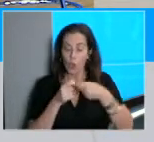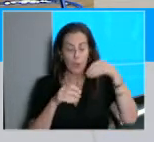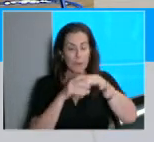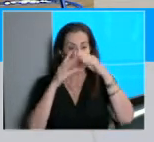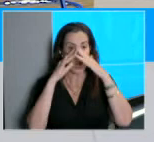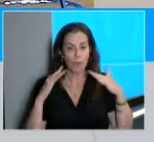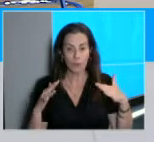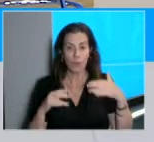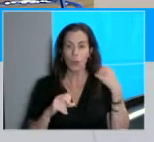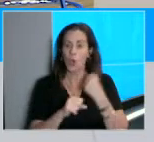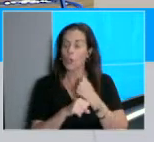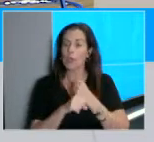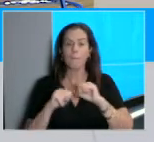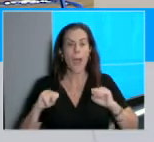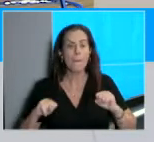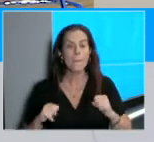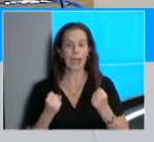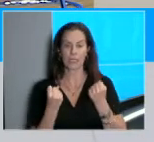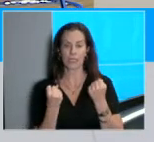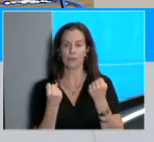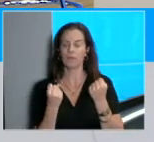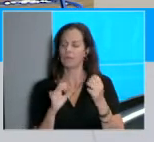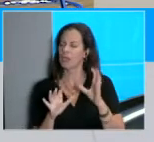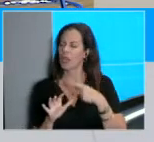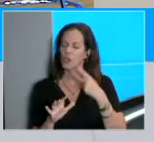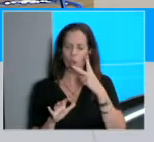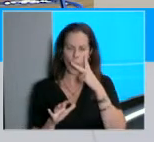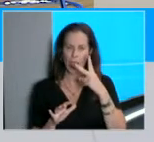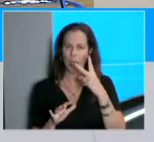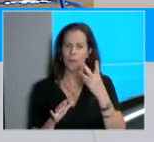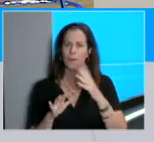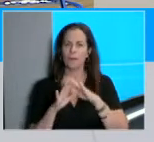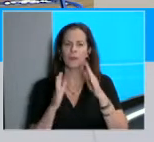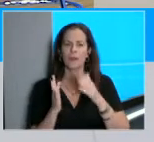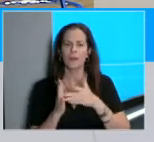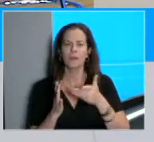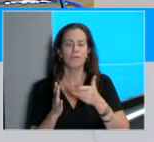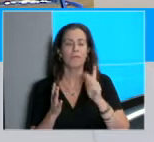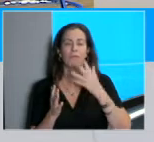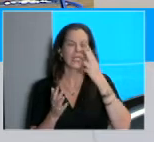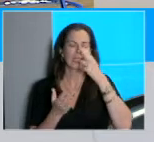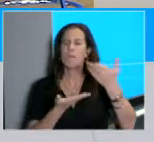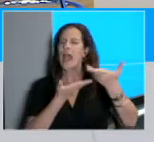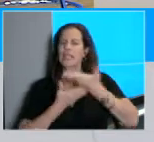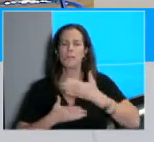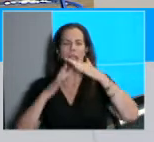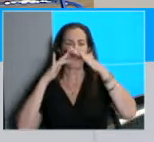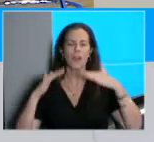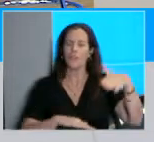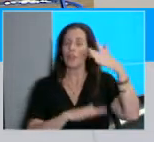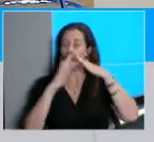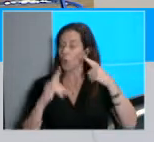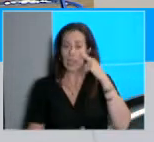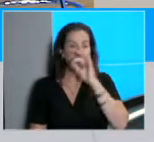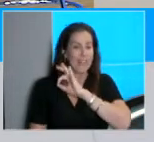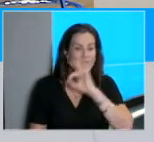בתוך לבנון עושים מאמצים לשווק את המדינה הזאת. אנחנו רואים את זה ביוטיוב עם הזמנת בלוגרים של אוכל, והמדינה נראית נפלא,